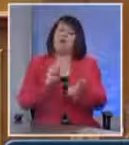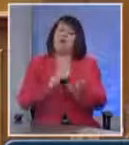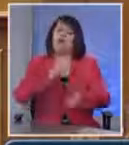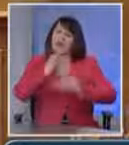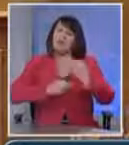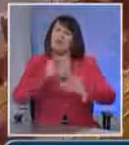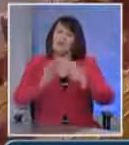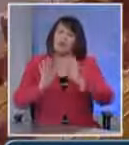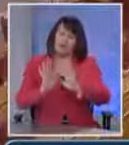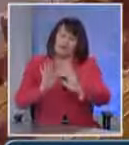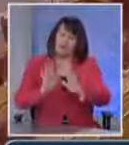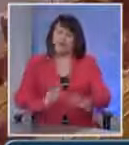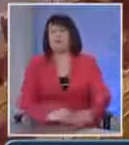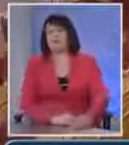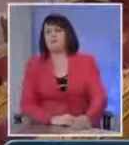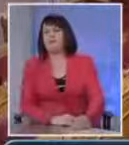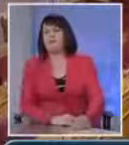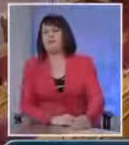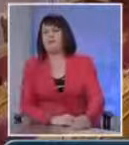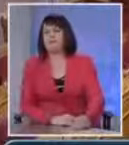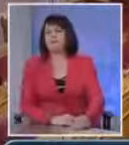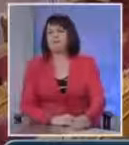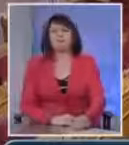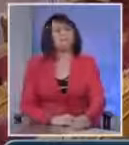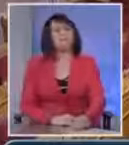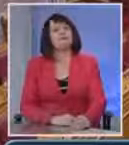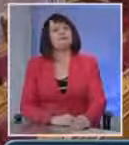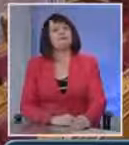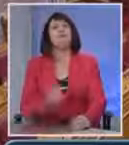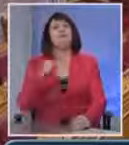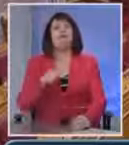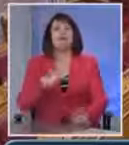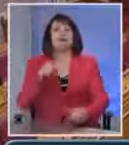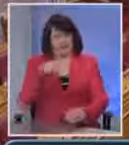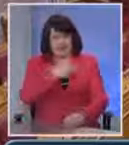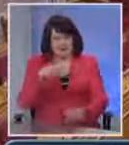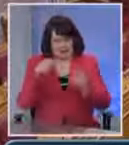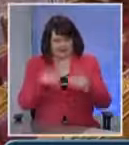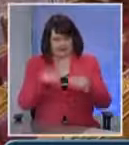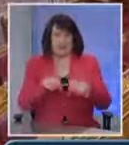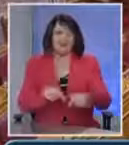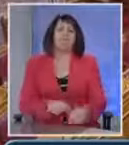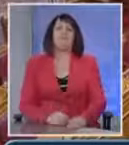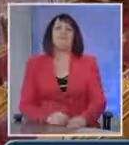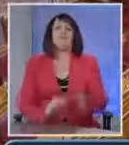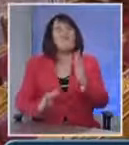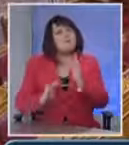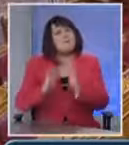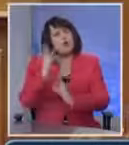Και να πάμε. Ησυχία. Και να πάμε στο σημερινό θέμα. Είναι προοδευτικό.